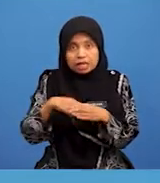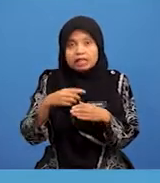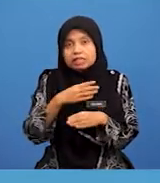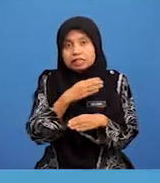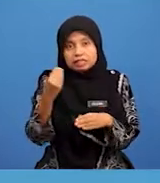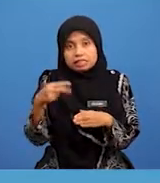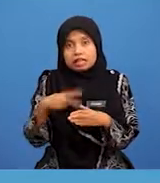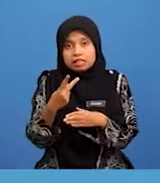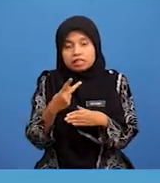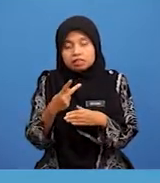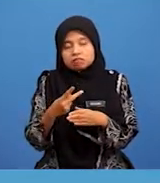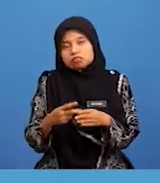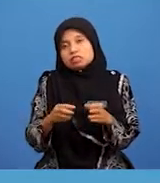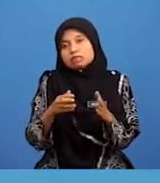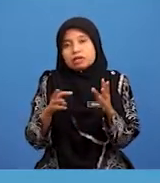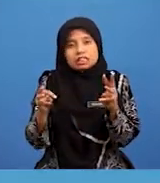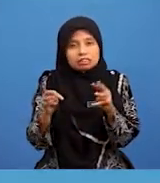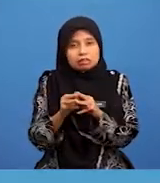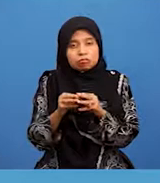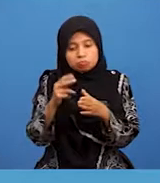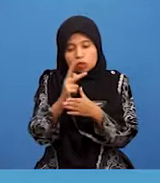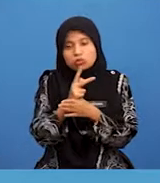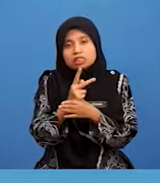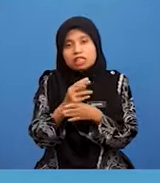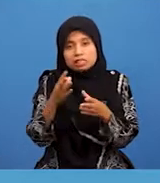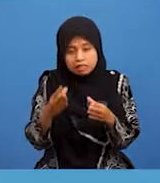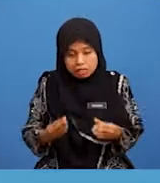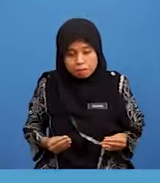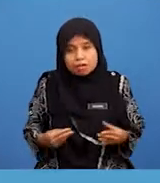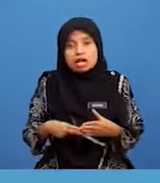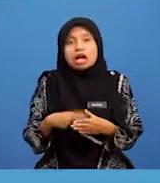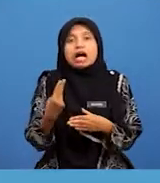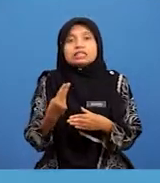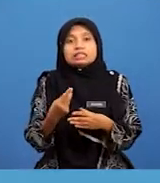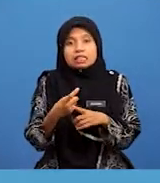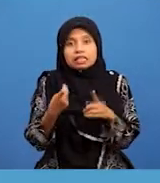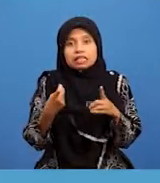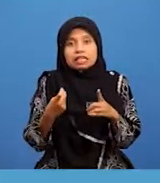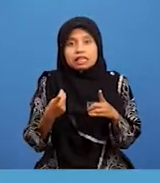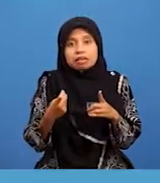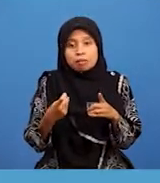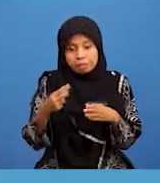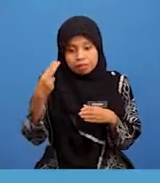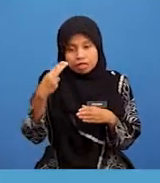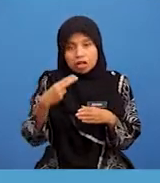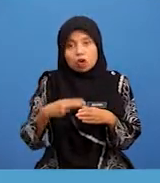dikreditkan seolah-olah perkongsian menerima hasil dari perkongsian tersebut.